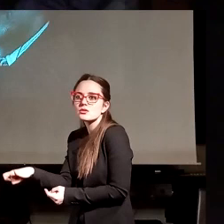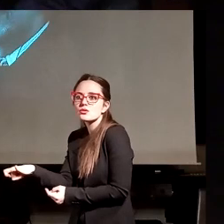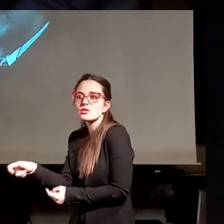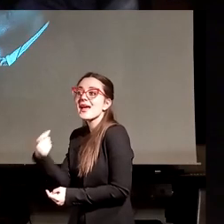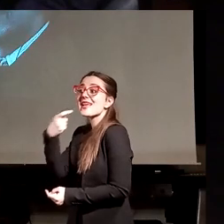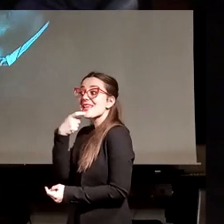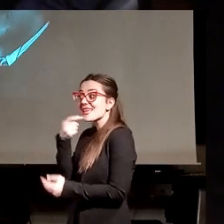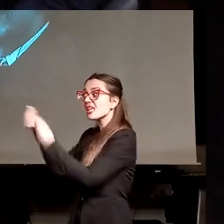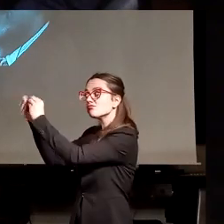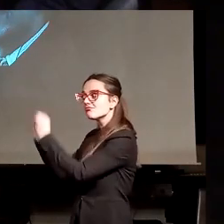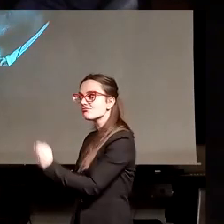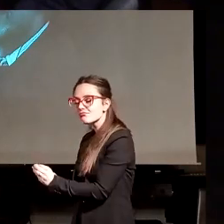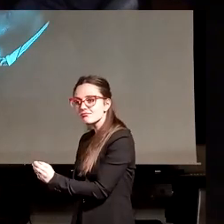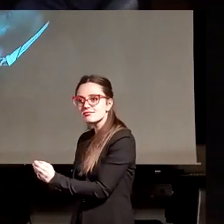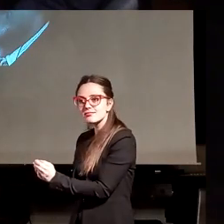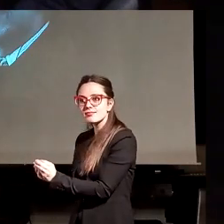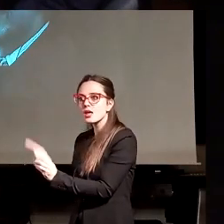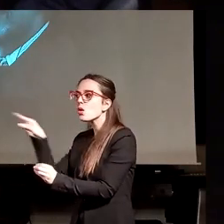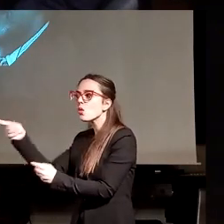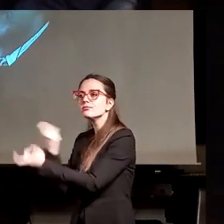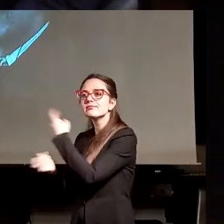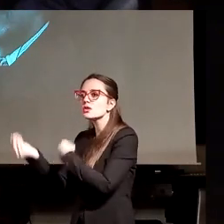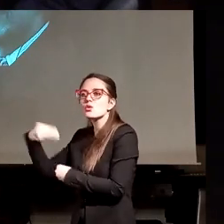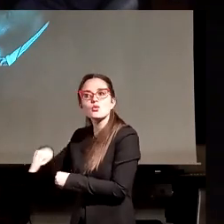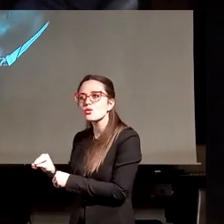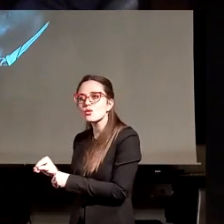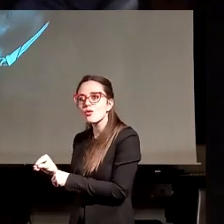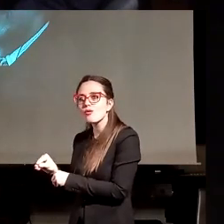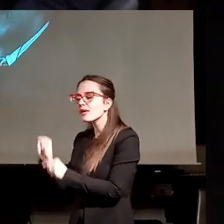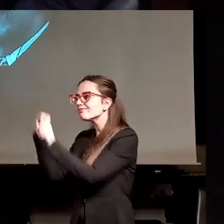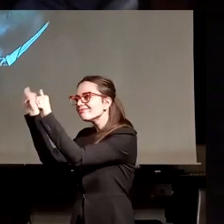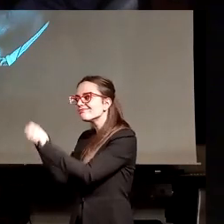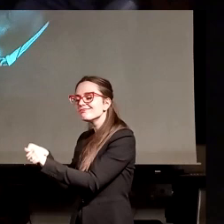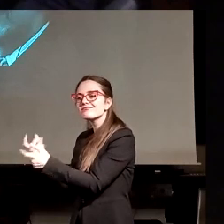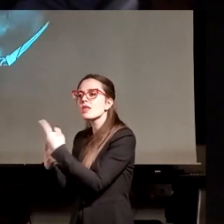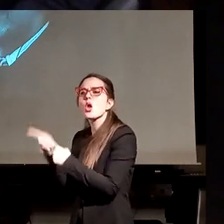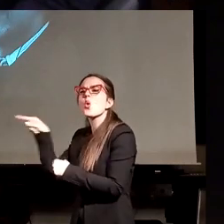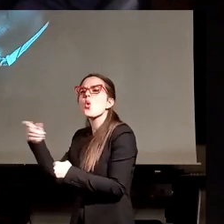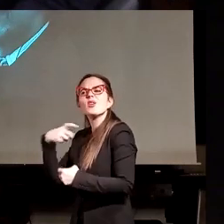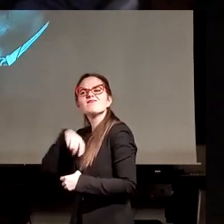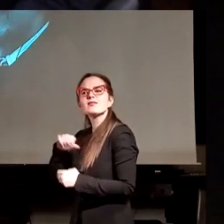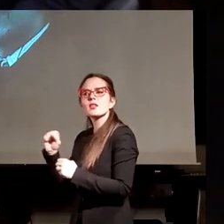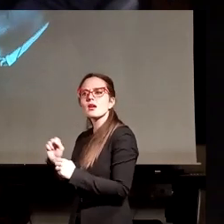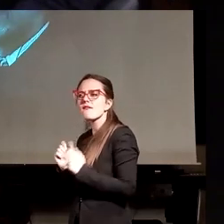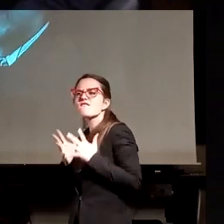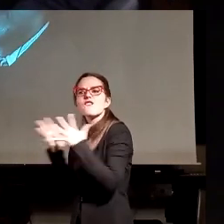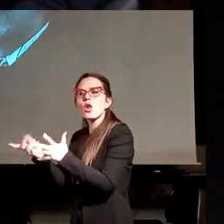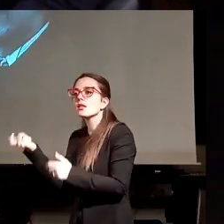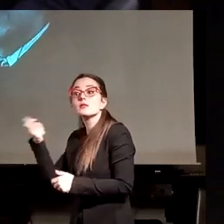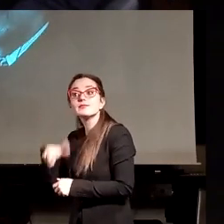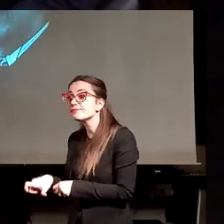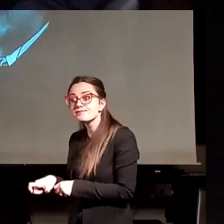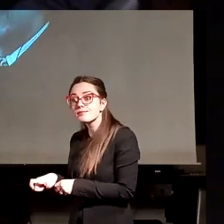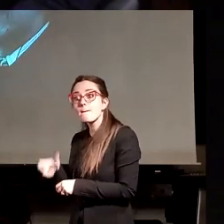fatto quel mood da dove viene da dove vengono le sue carattere perché violento perché calpesta freddamente